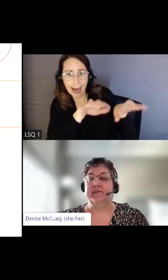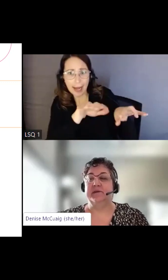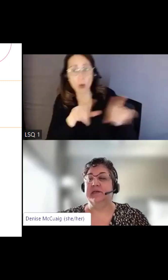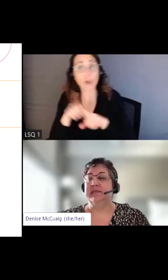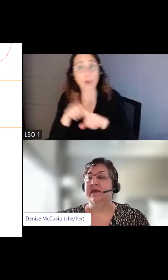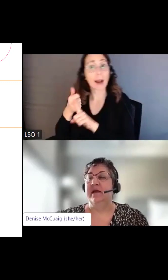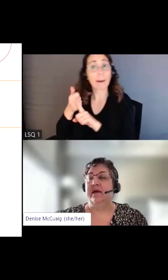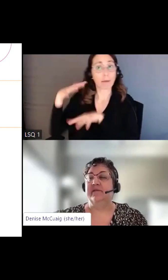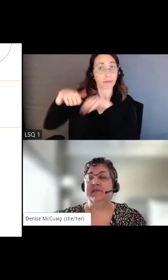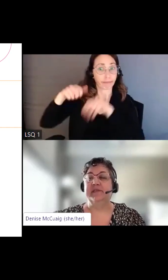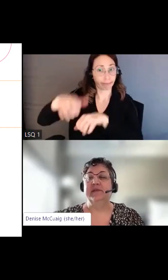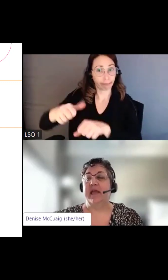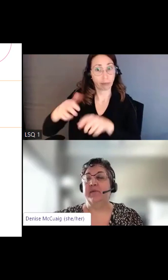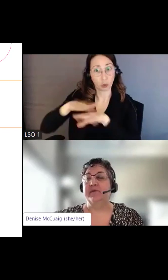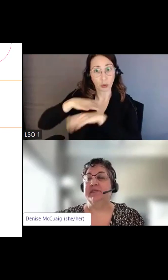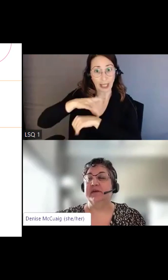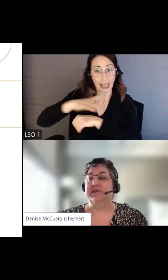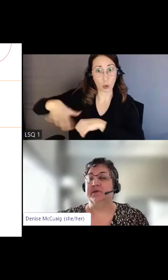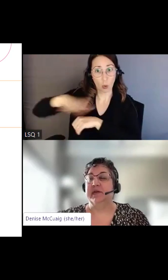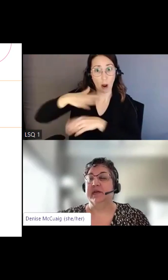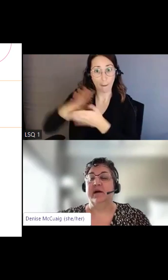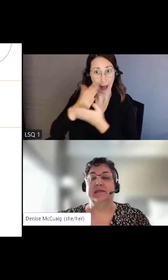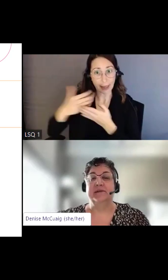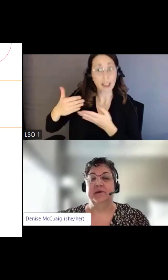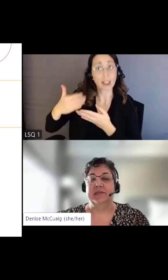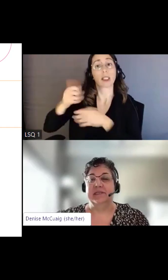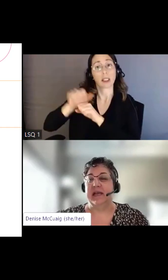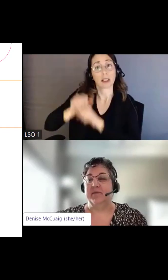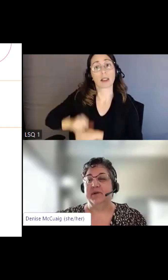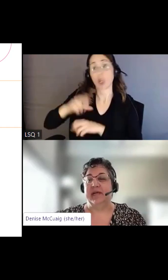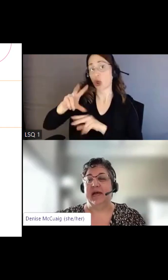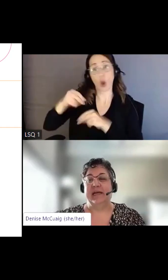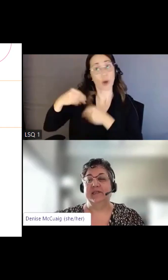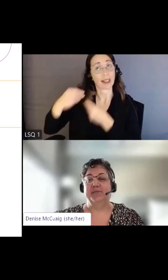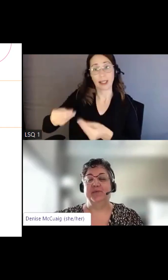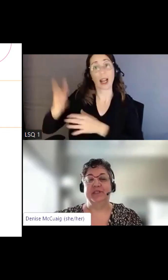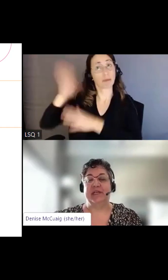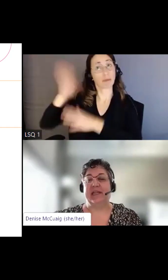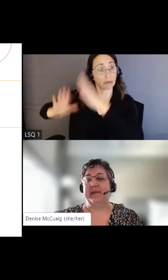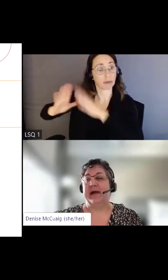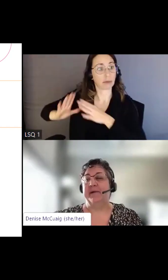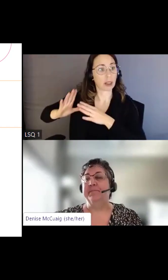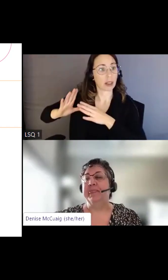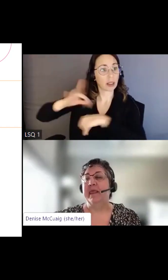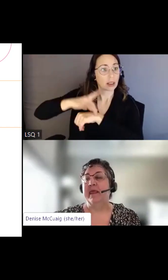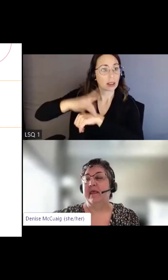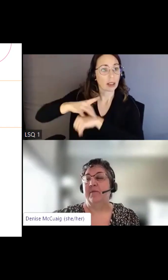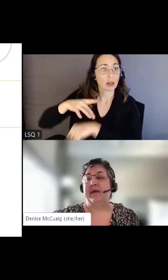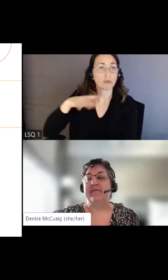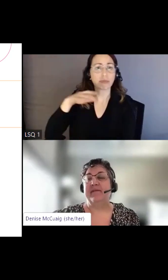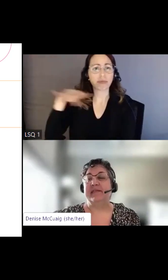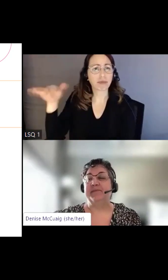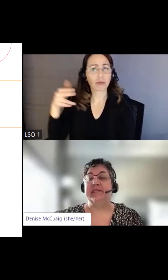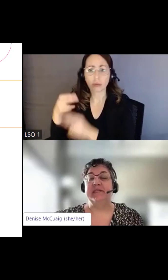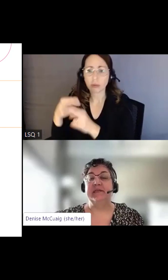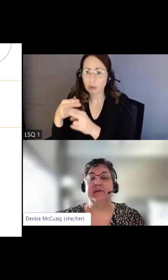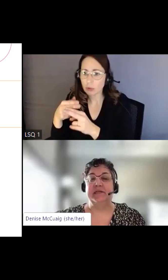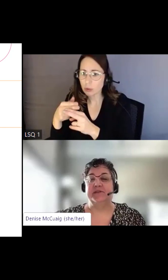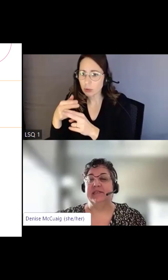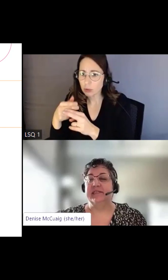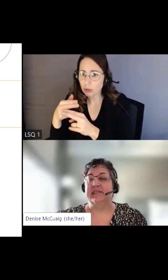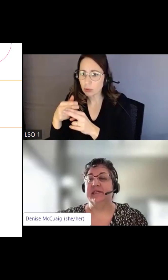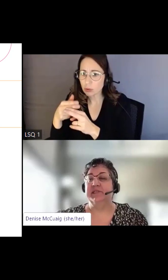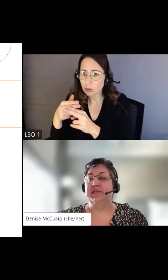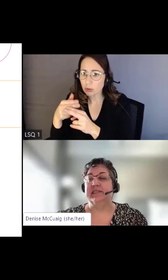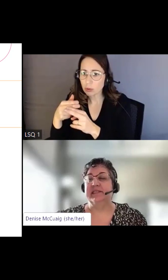du territoire Snowy Shunemo, mais également connue sous le nom de l'île Gabriola en Colombie-Britannique. Bev s'intéresse particulièrement à la